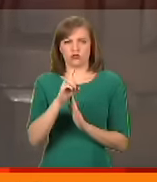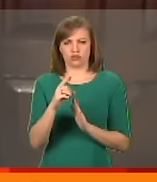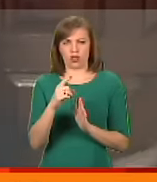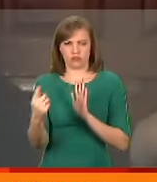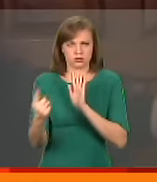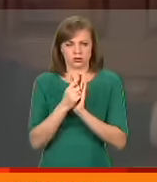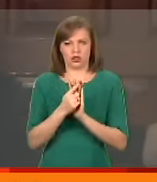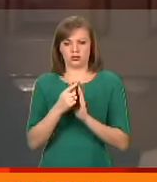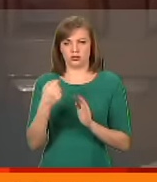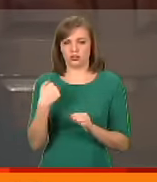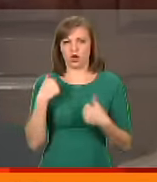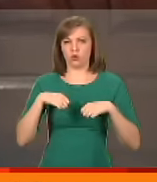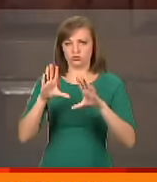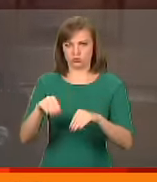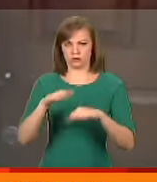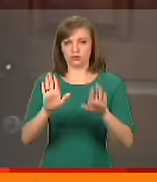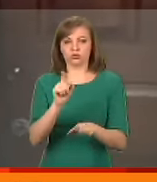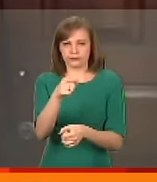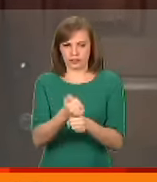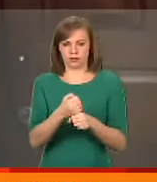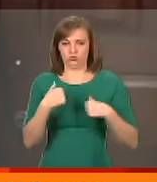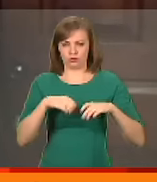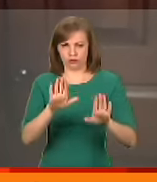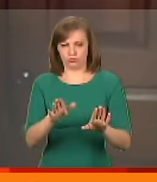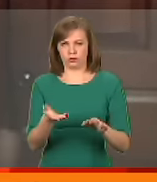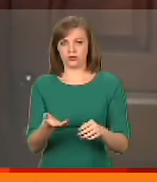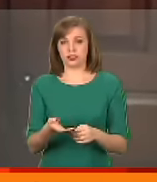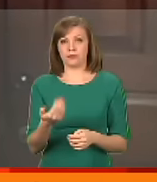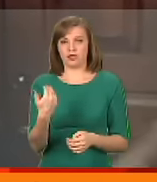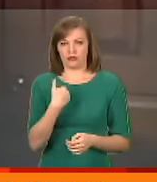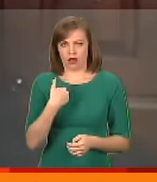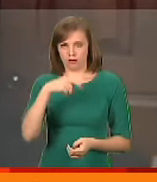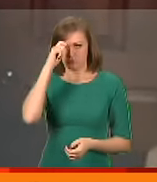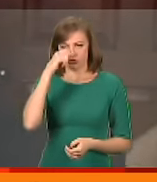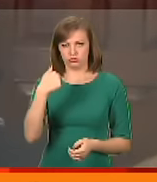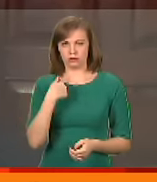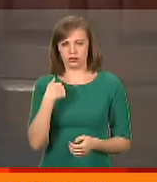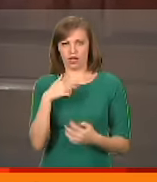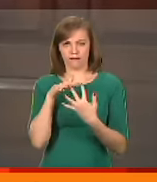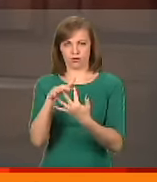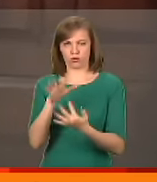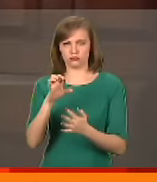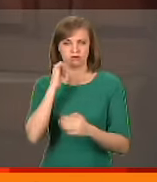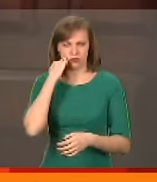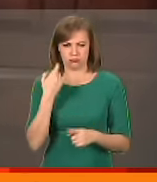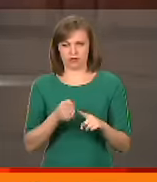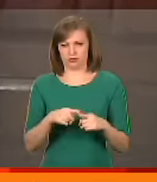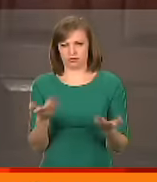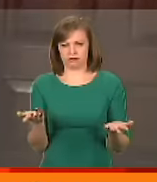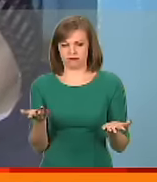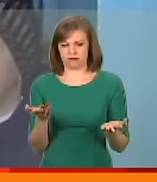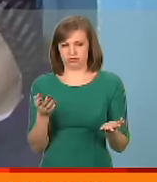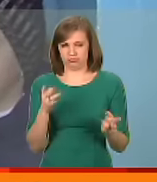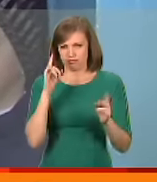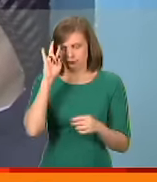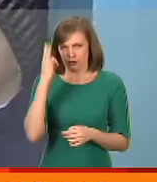кидатися, шипіти. Я успокаюю, держу руками. Що ви робите? Успокойтеся. То я, мужчина, воюю з 90-літньою бабкою. Тобто це